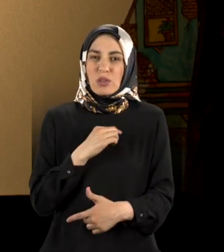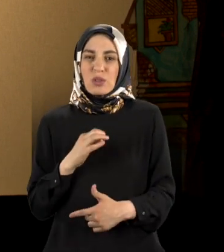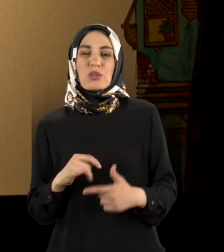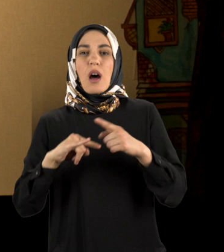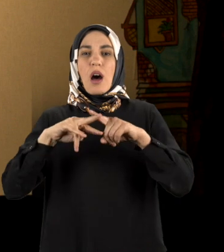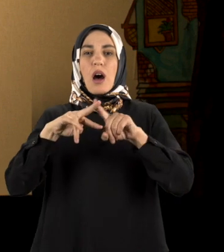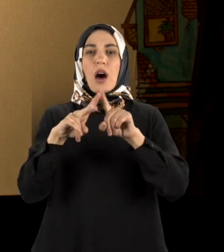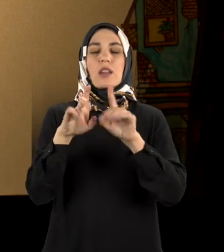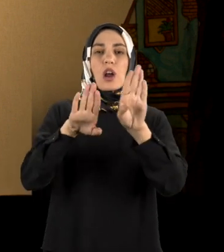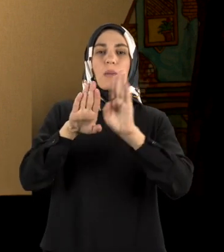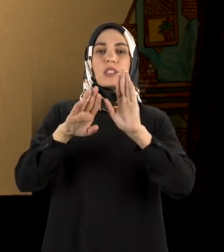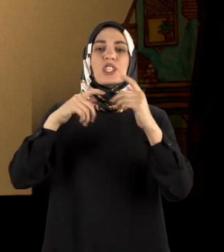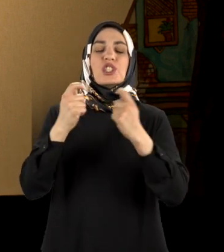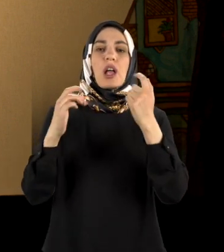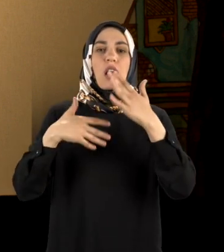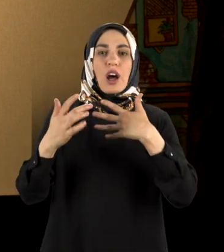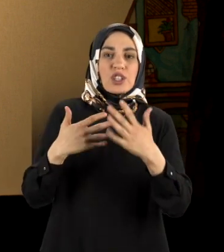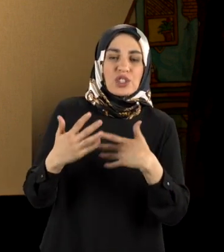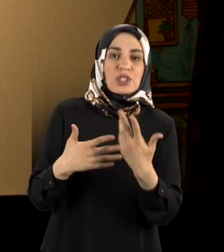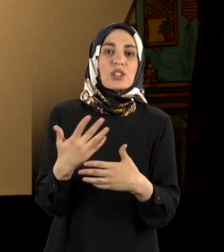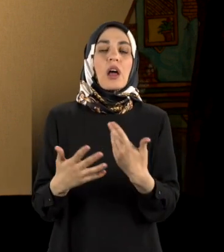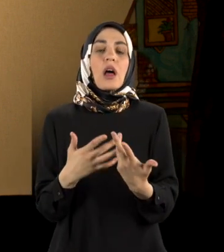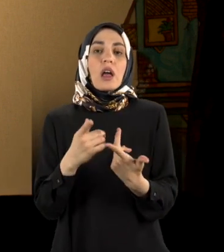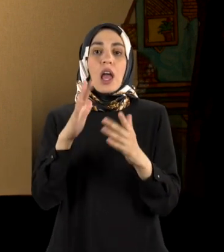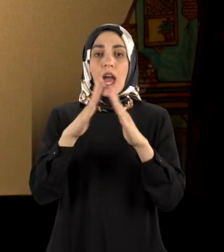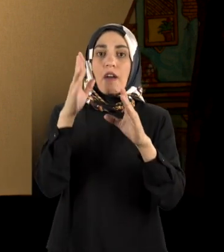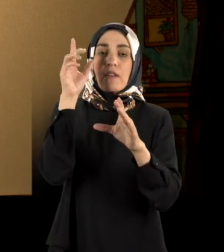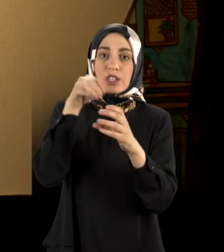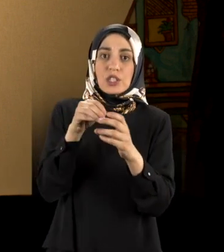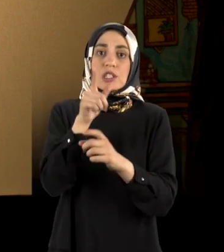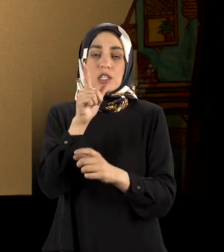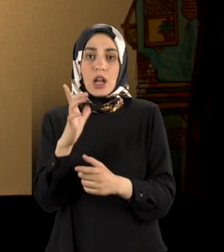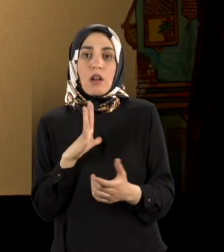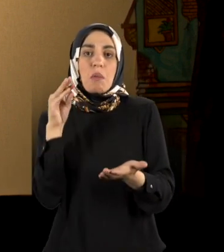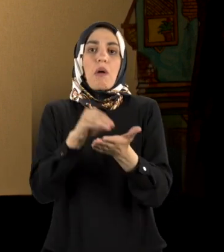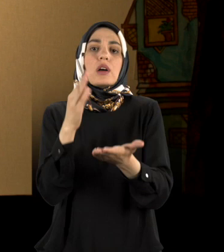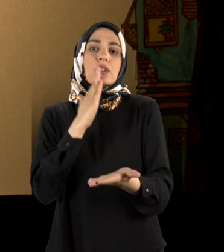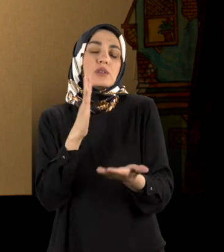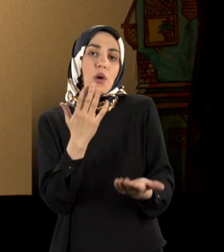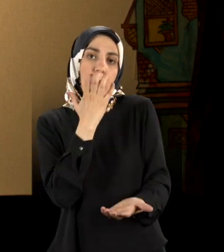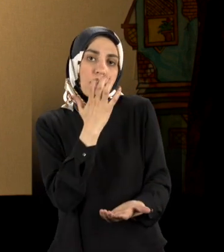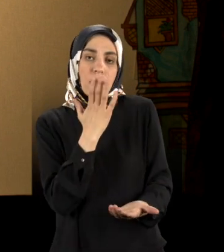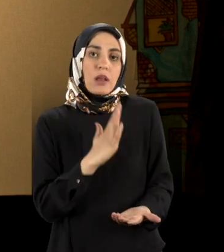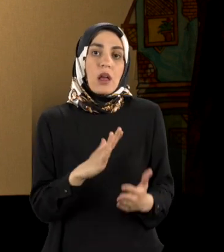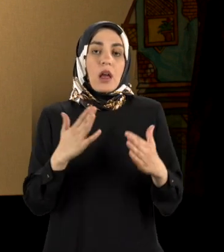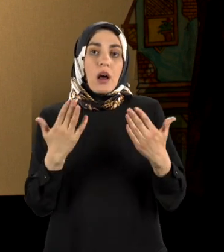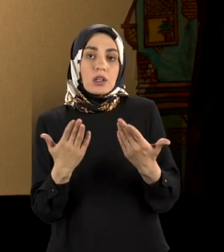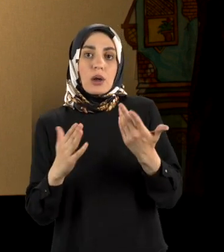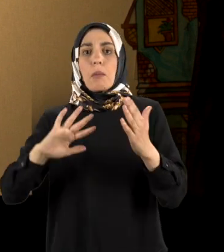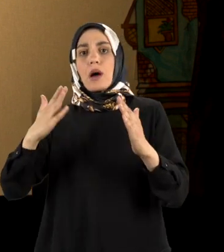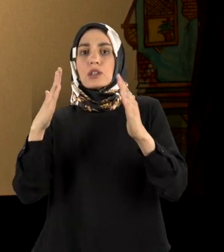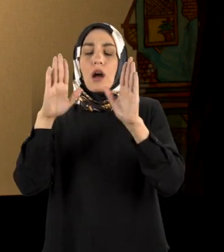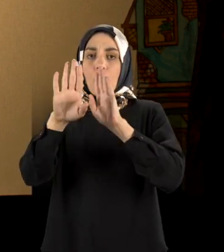Uyumsuz Haydar beyin kapısında İşler karıştı evde sesler var bekle Pepee bahşiş Yok